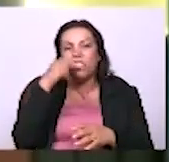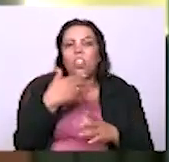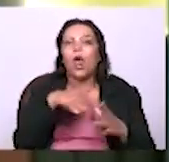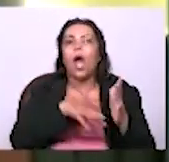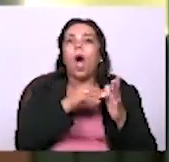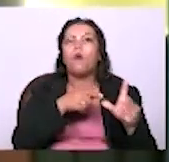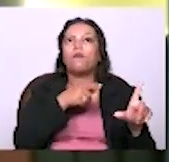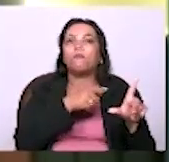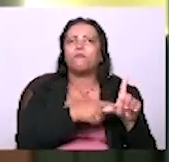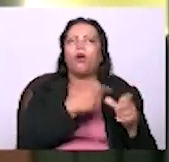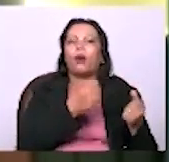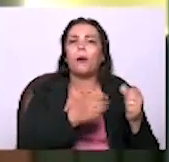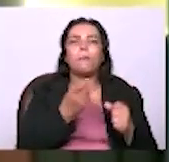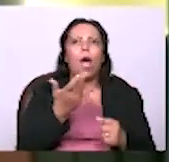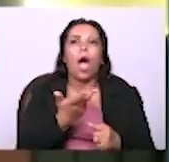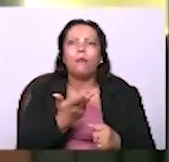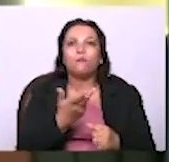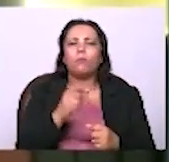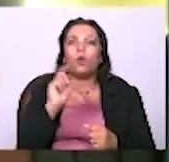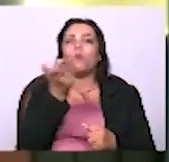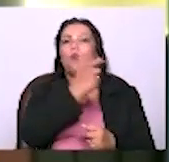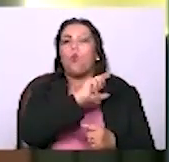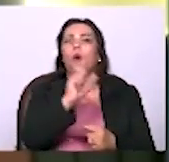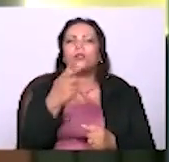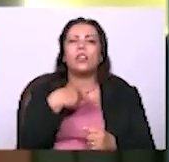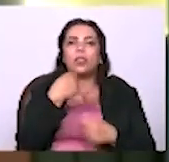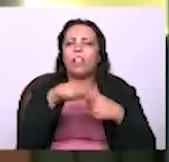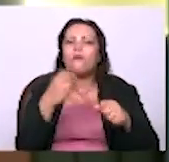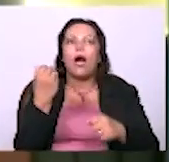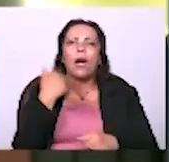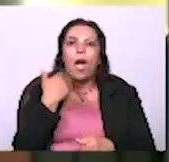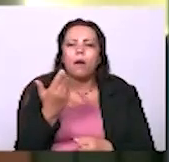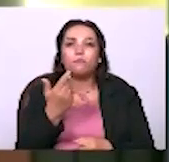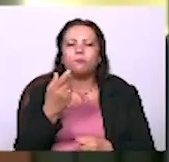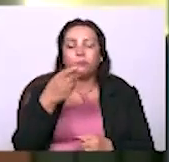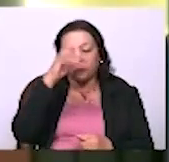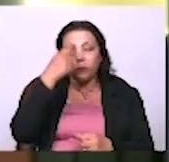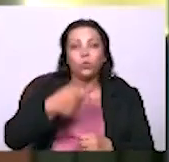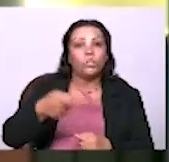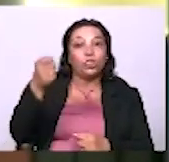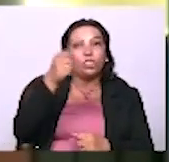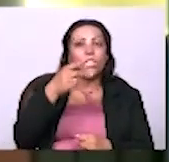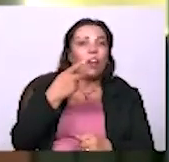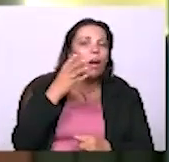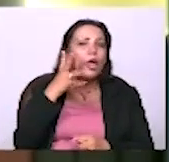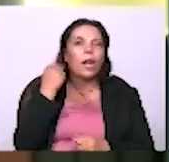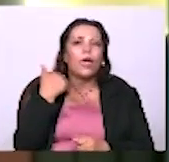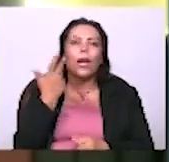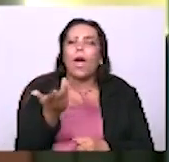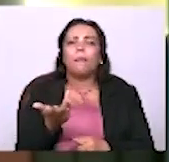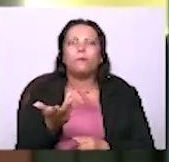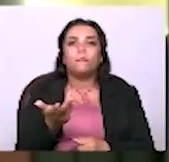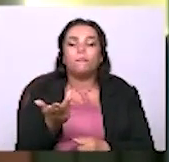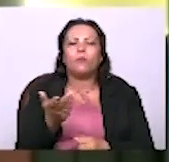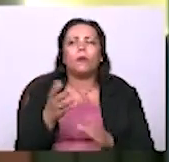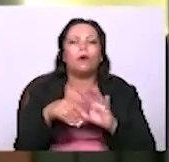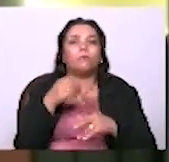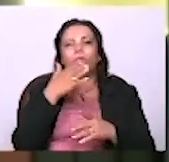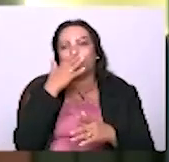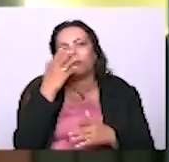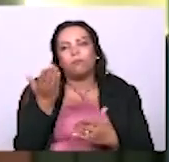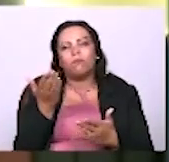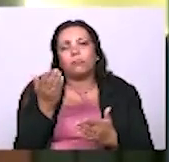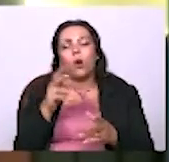العربيه بكام دلوقتي بكام كان بيركب المواصلات بكام تحرك سعرها لاعلى هيوصل لقد ايه